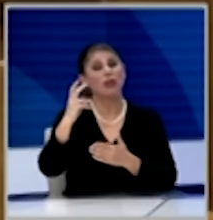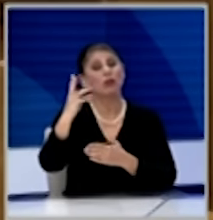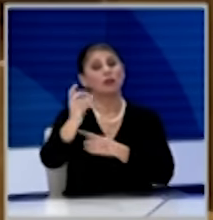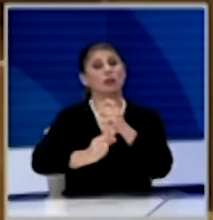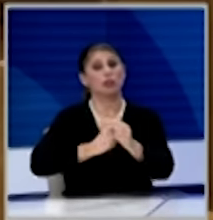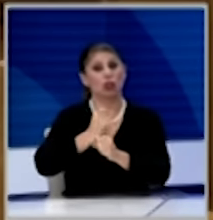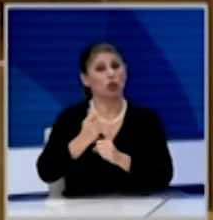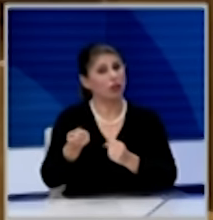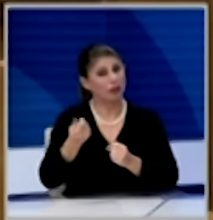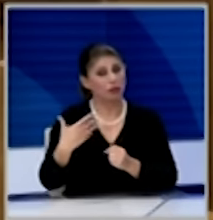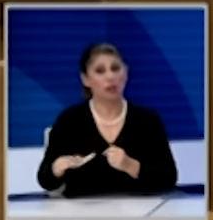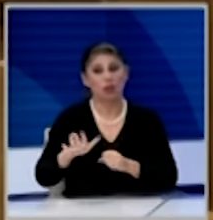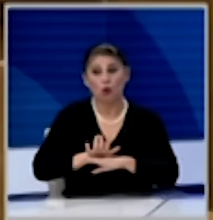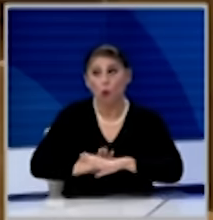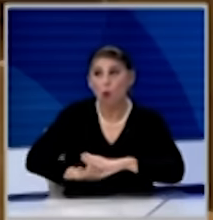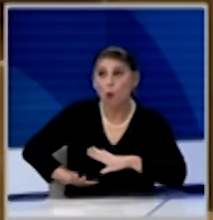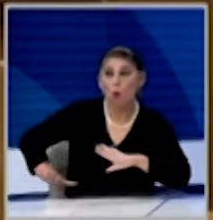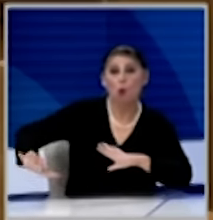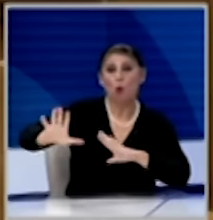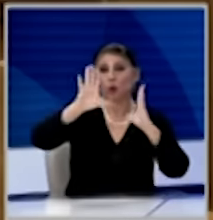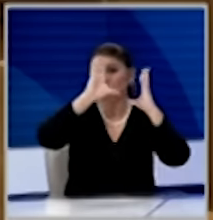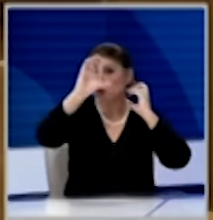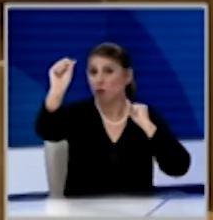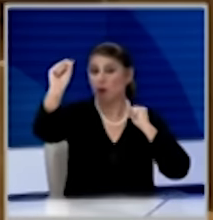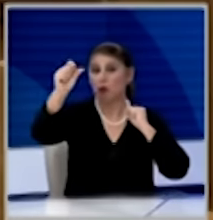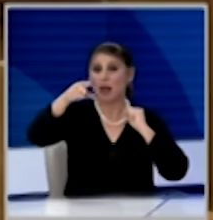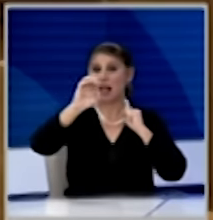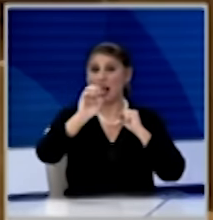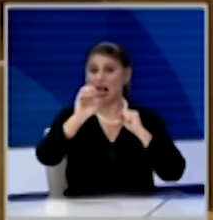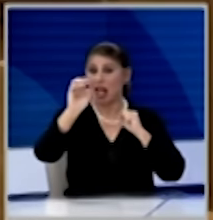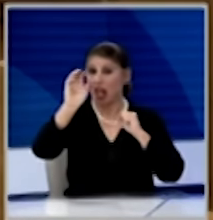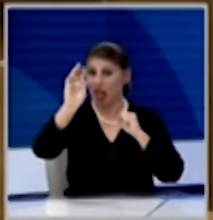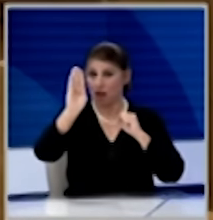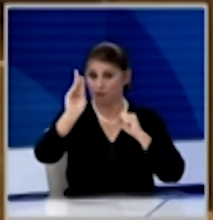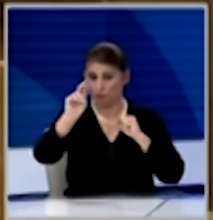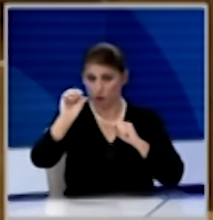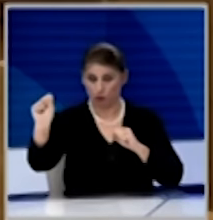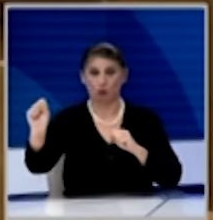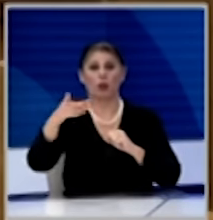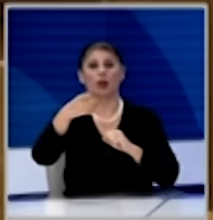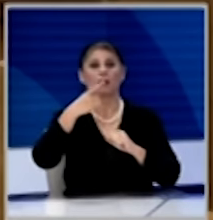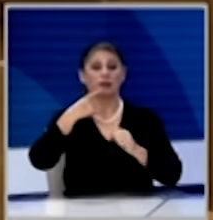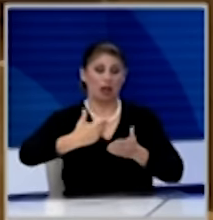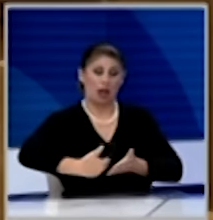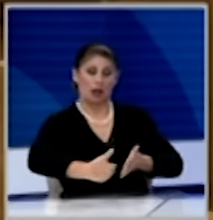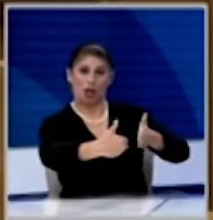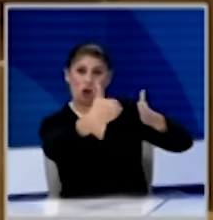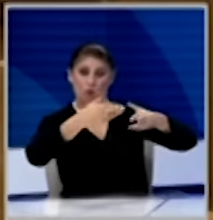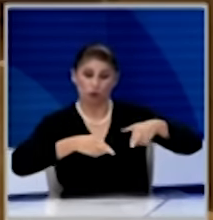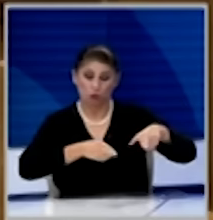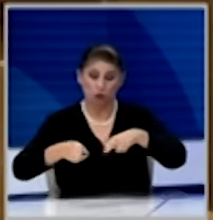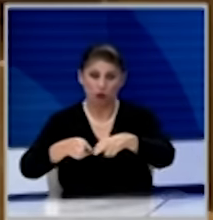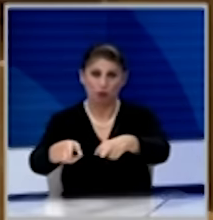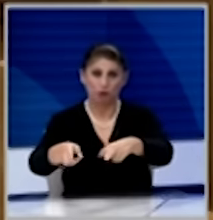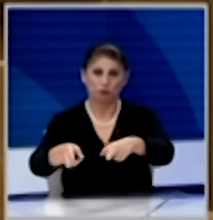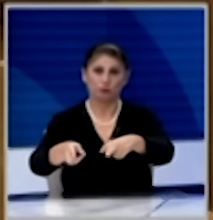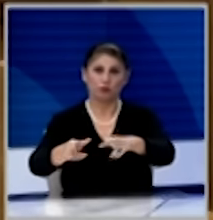και αφορούν όλο το νομό έβρου τον ερυθροπόταμος ποταμού έβρου ορισμένα